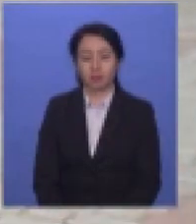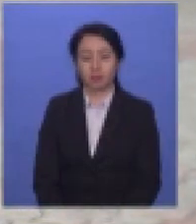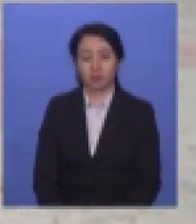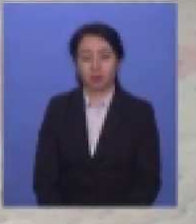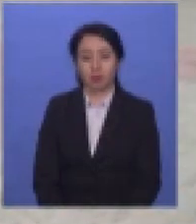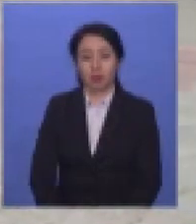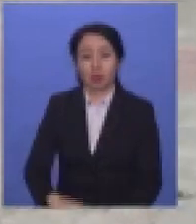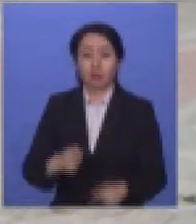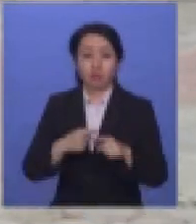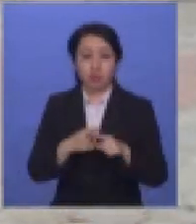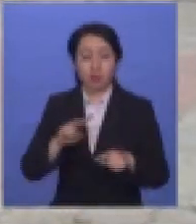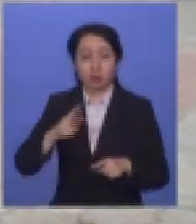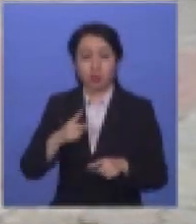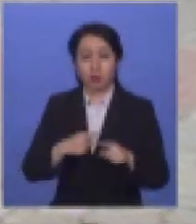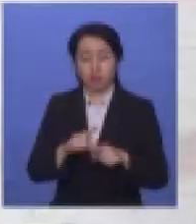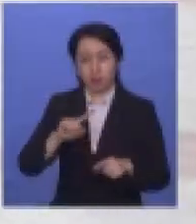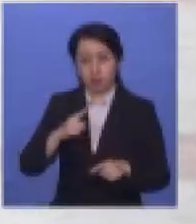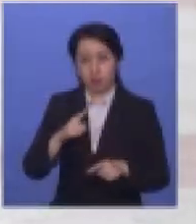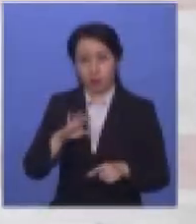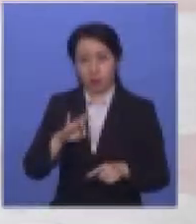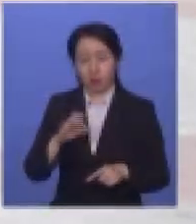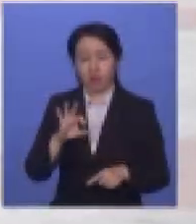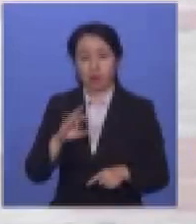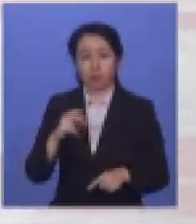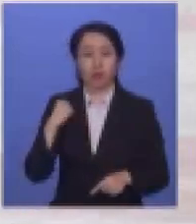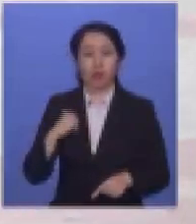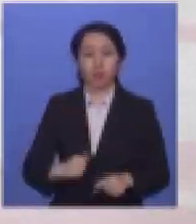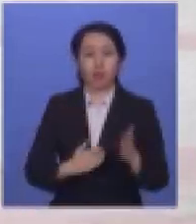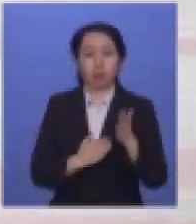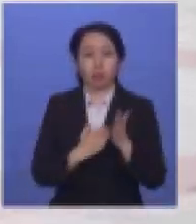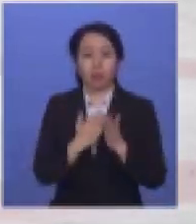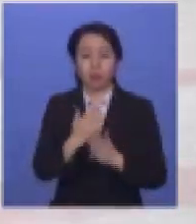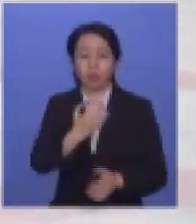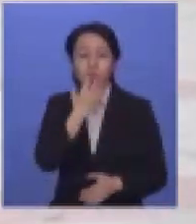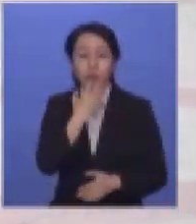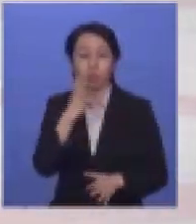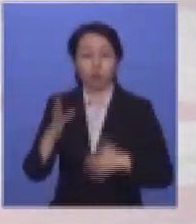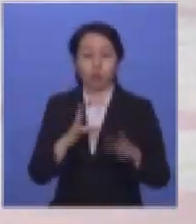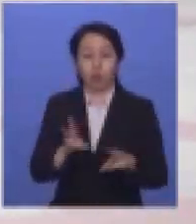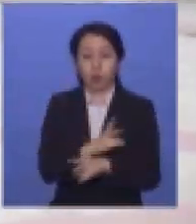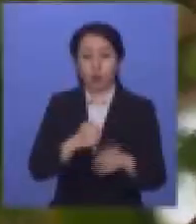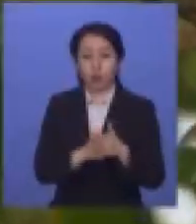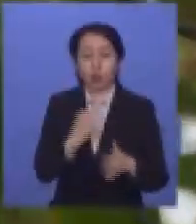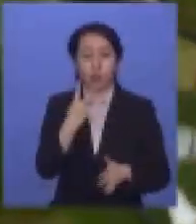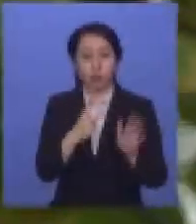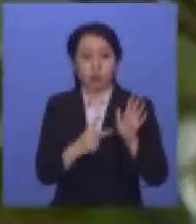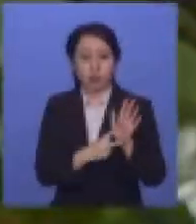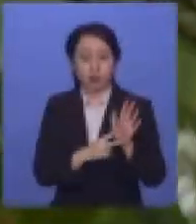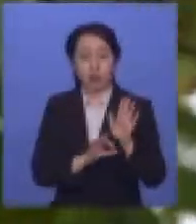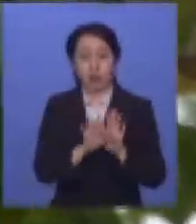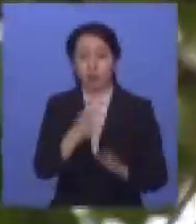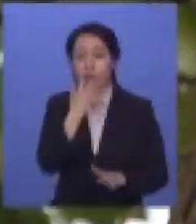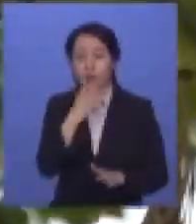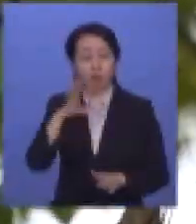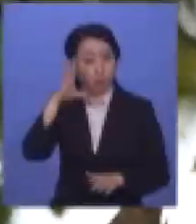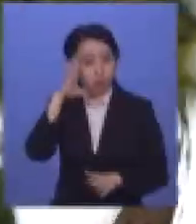В середине и во второй половине первой декады октября ожидается повышение температуры воздуха ночью до 2-7 градусов тепла,